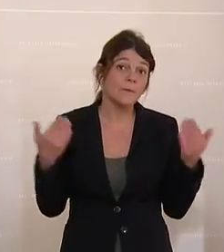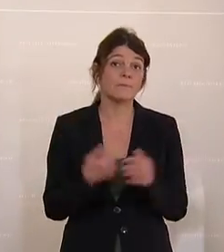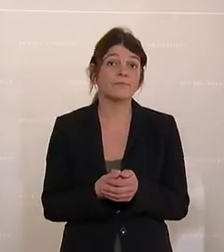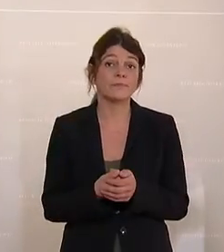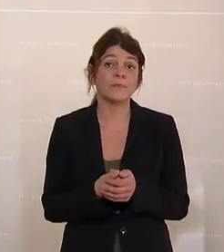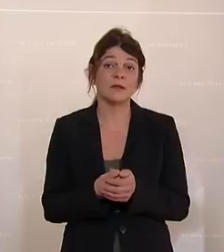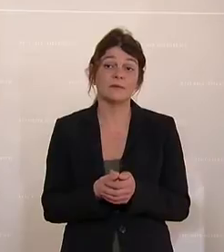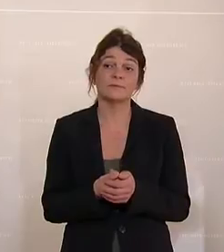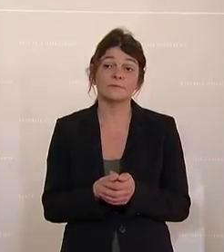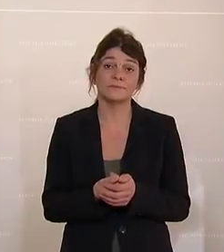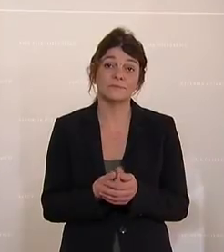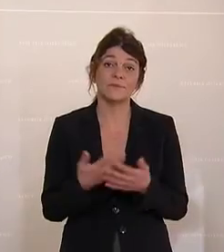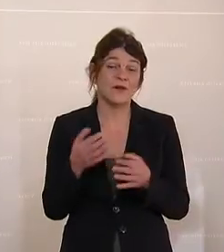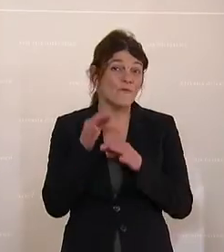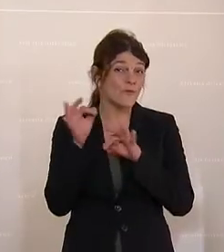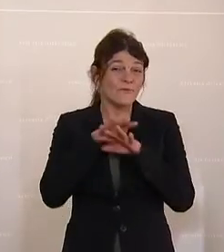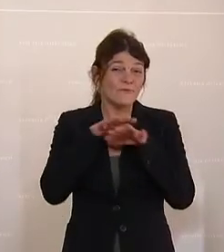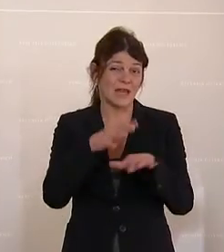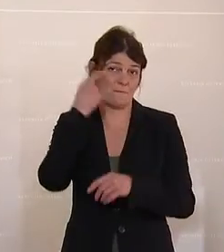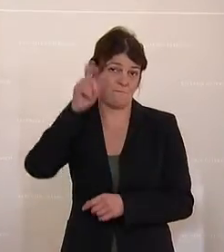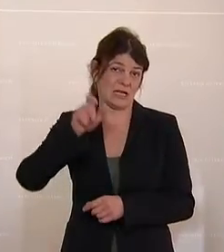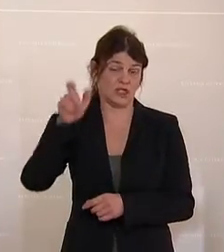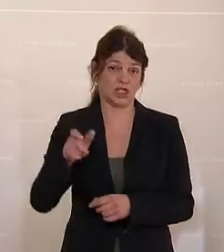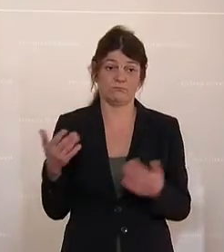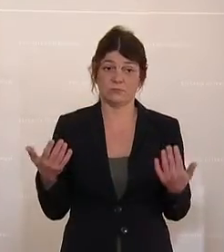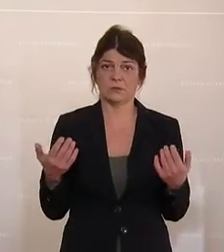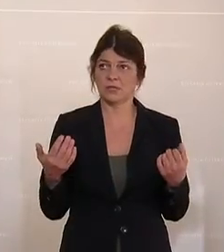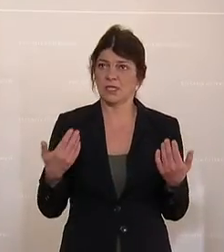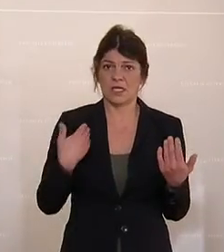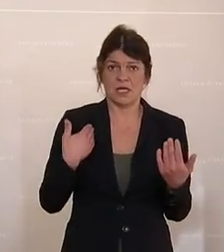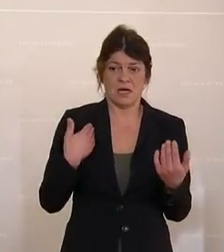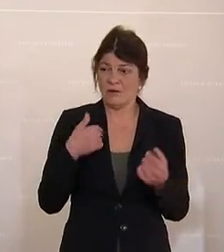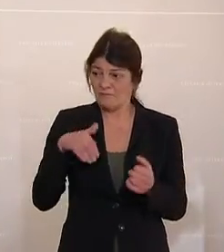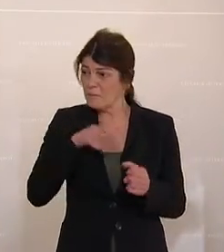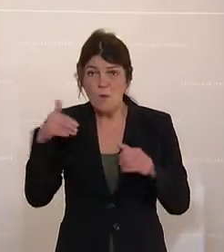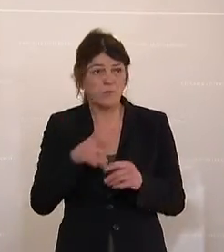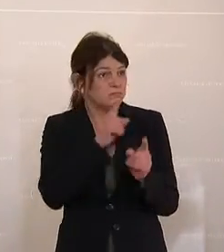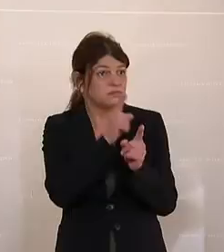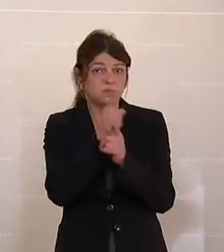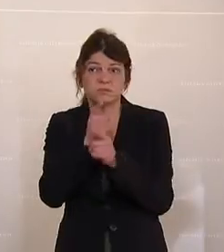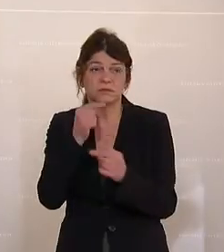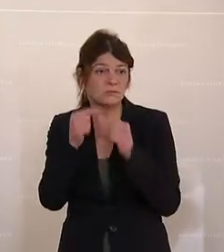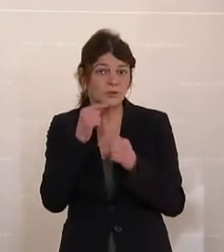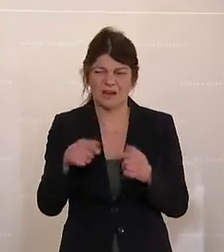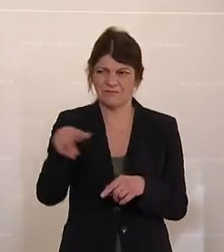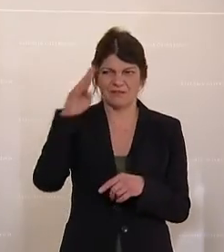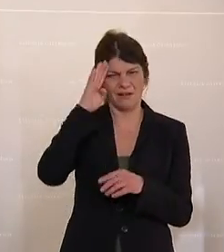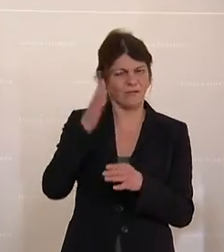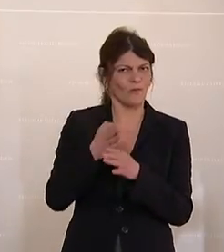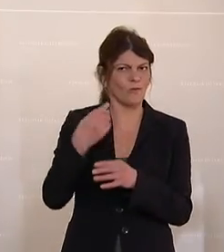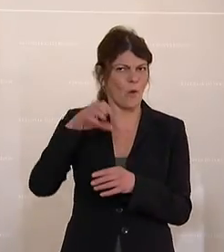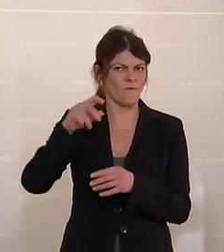was uns, was viele Menschen, man kommt gar nicht an den Gesprächen vorbei, Sie müssen das auch selber kennen von der